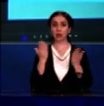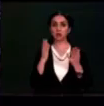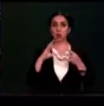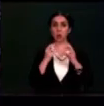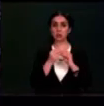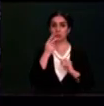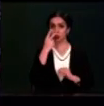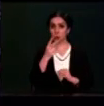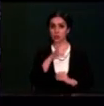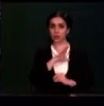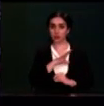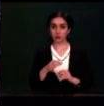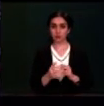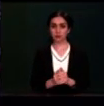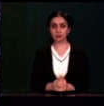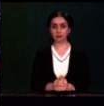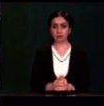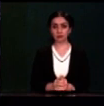ko'rsatilgan?